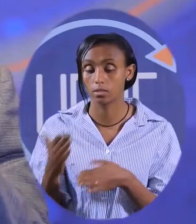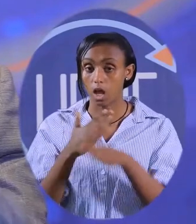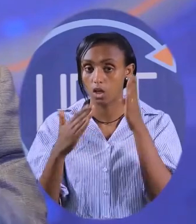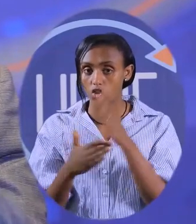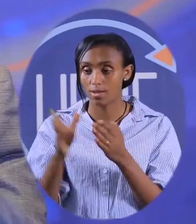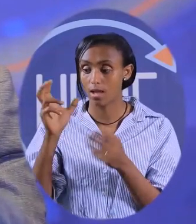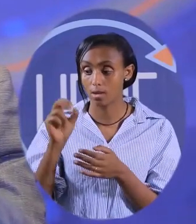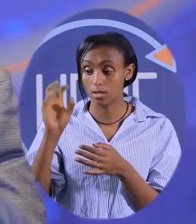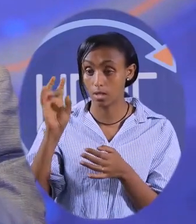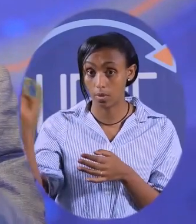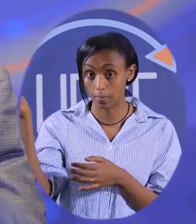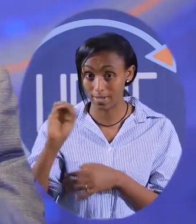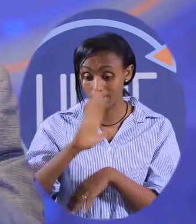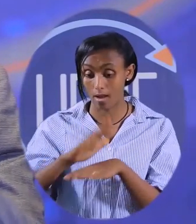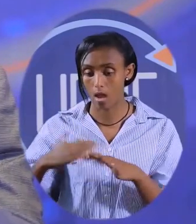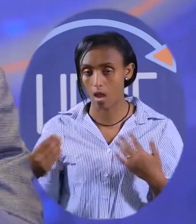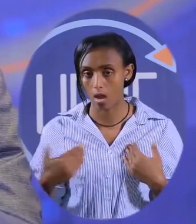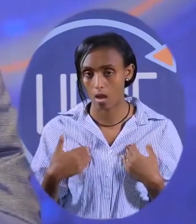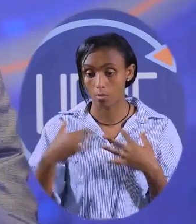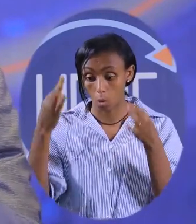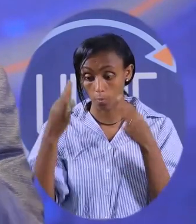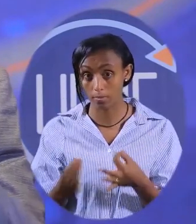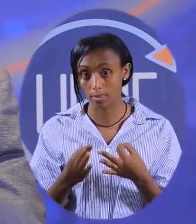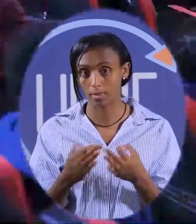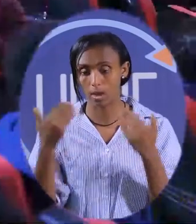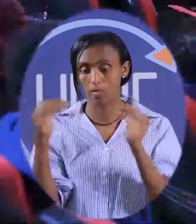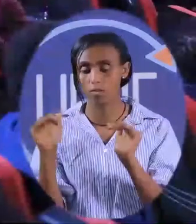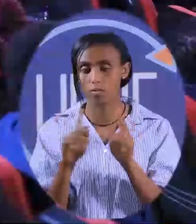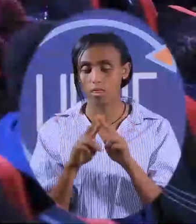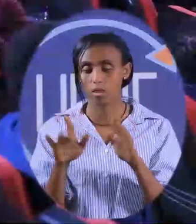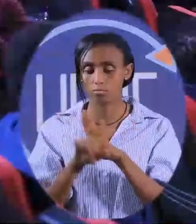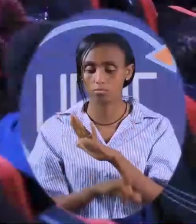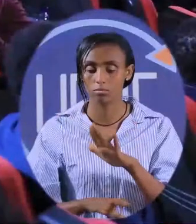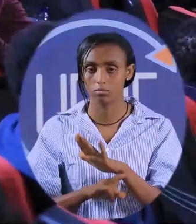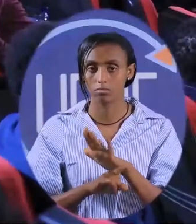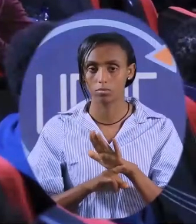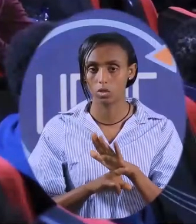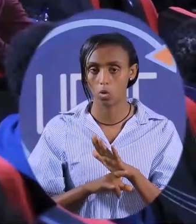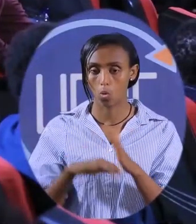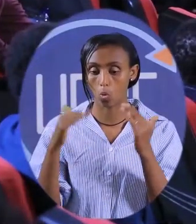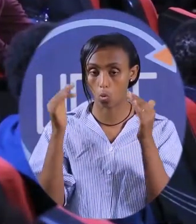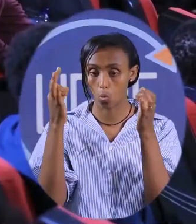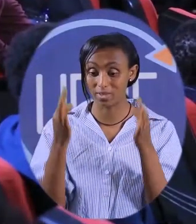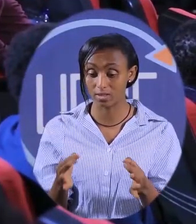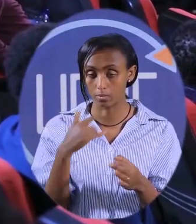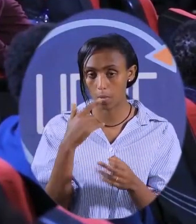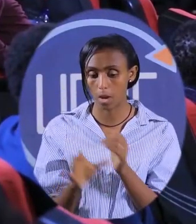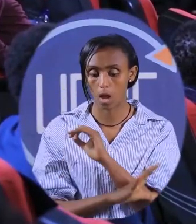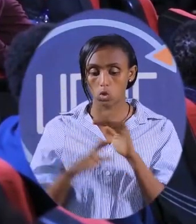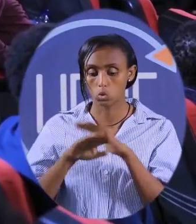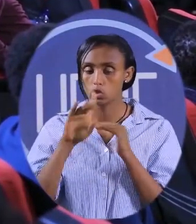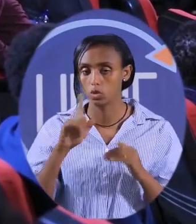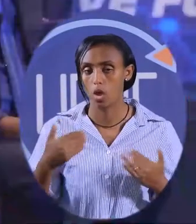ደረጃ 37% ላይ ያለን ሀገር በኮሚትመንት ሌቭል ቬሪ ሎው ኮሚትድ ከሚባሉ ሀገሮች ተርታ ነው